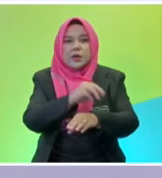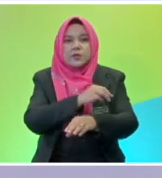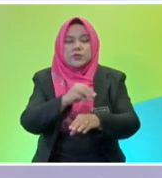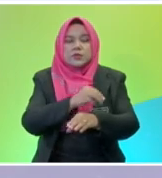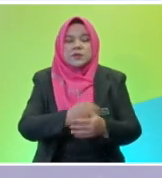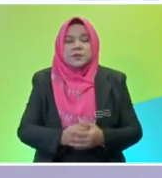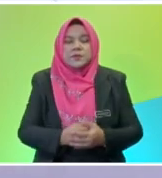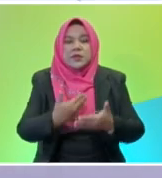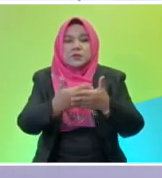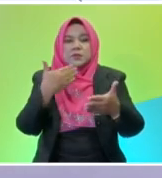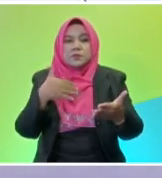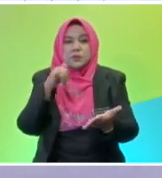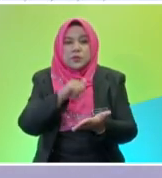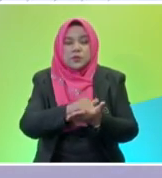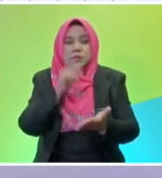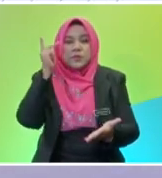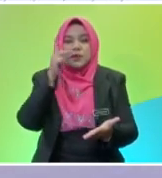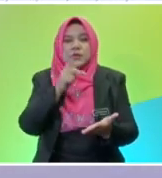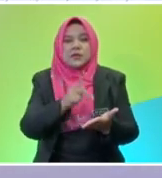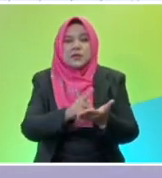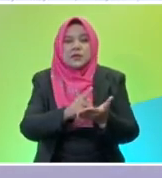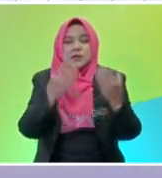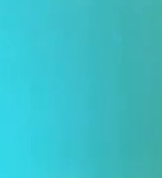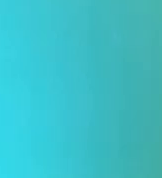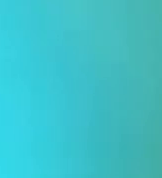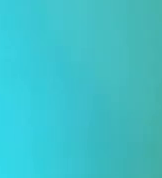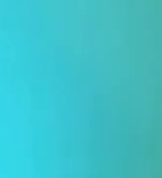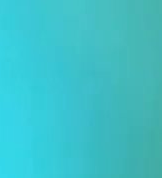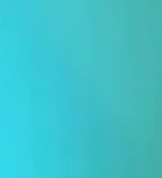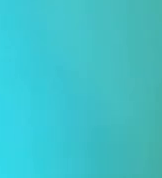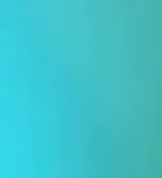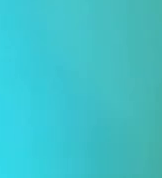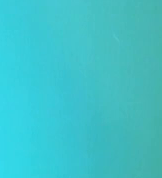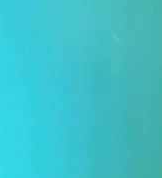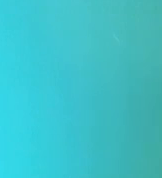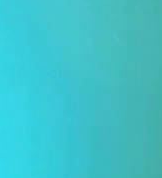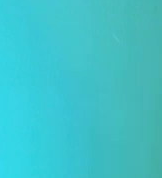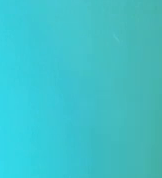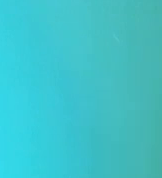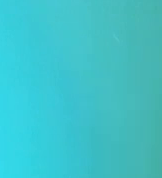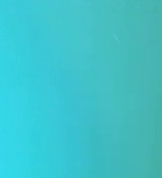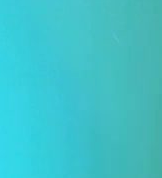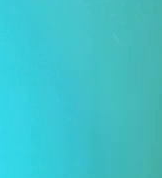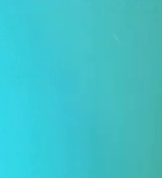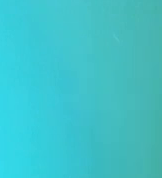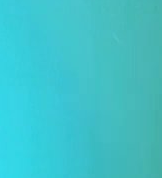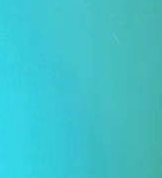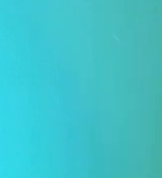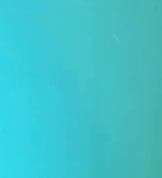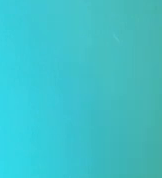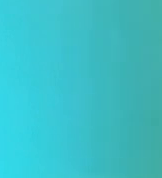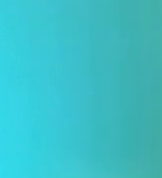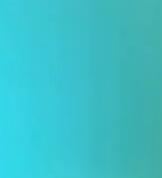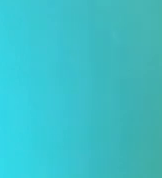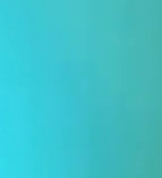sebelum itu suka juga untuk Mira perkenalkan seseorang cek gujuru basi isyarat dari SMK Datuk Ibrahim Yakub Kuala Lumpur yaitu cek